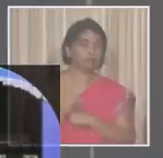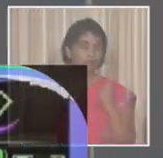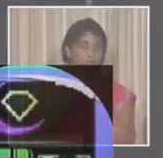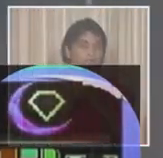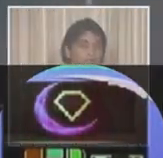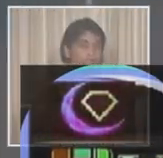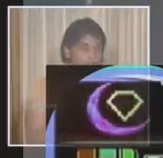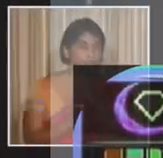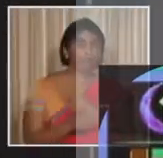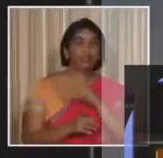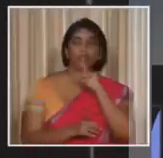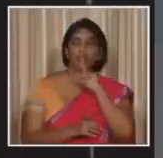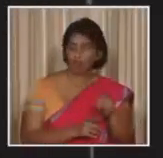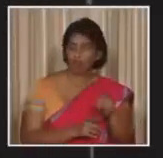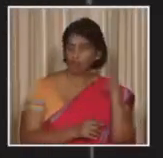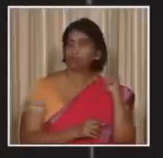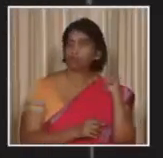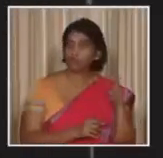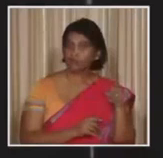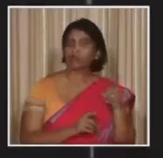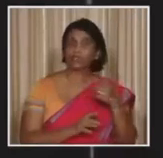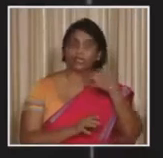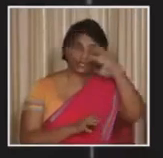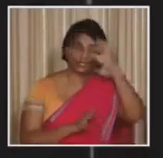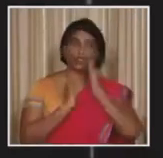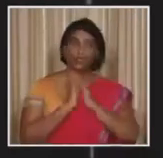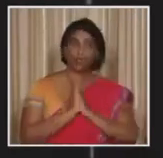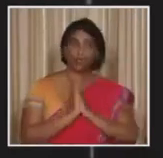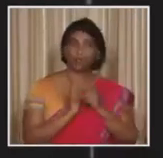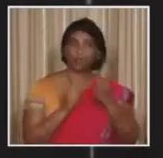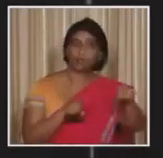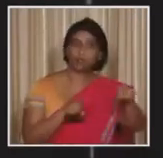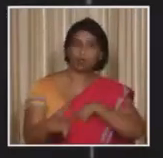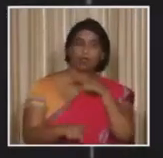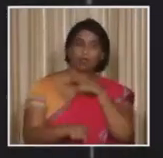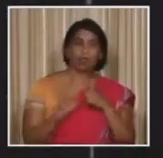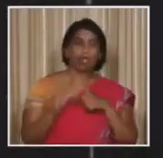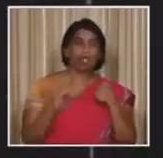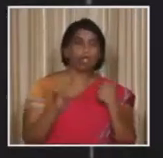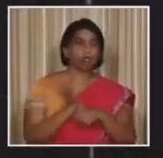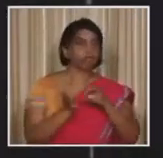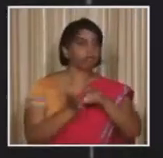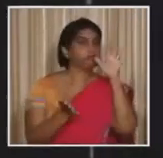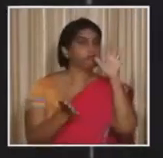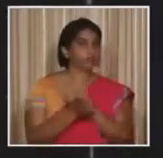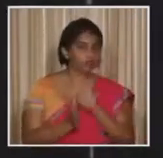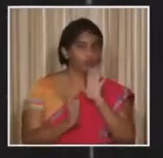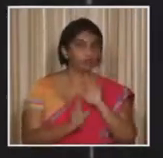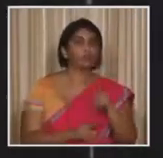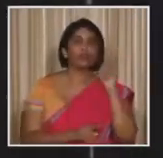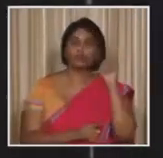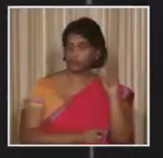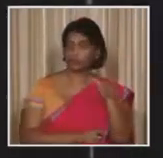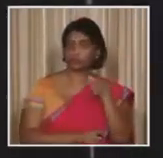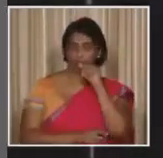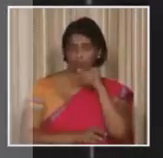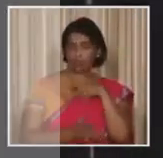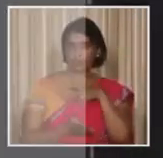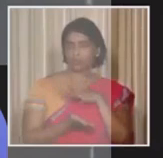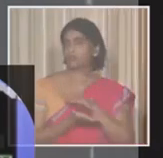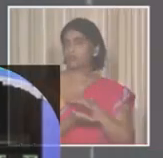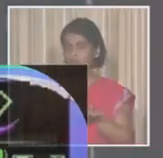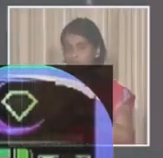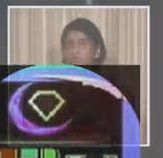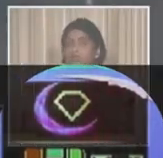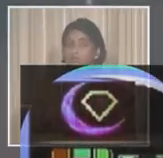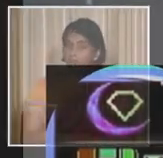කවුන්සිලයේ ලංකාවේ දෙමළ සංහාරයක් සමූල ඝාතනයක් වුණා කියලා කියනවා. මේකට සිංහල බෞද්ධයෝ වග කියන්න ඕනේ කියලා ඒ පරිදි සම්මත කරගෙන